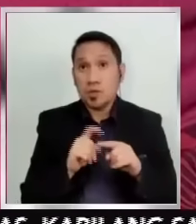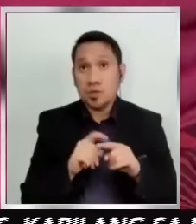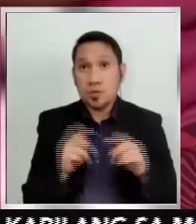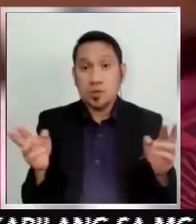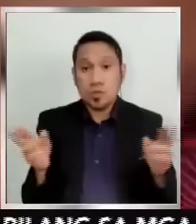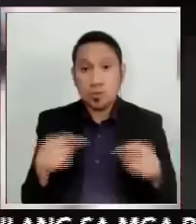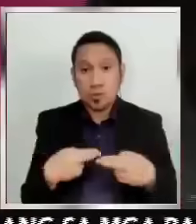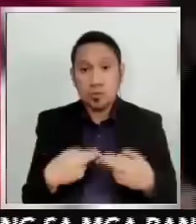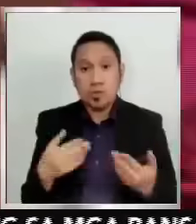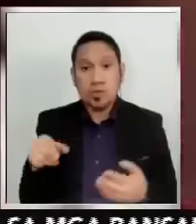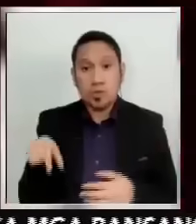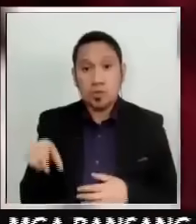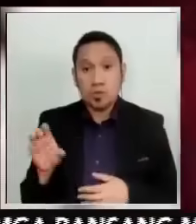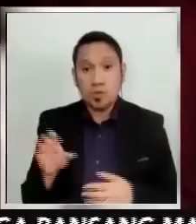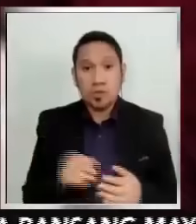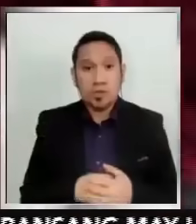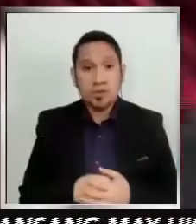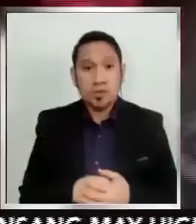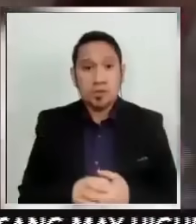Quezon City.